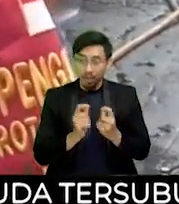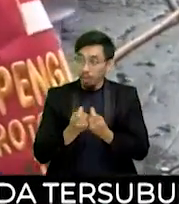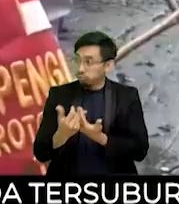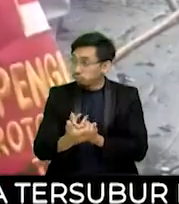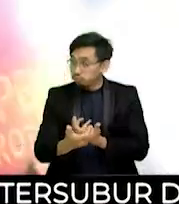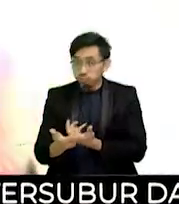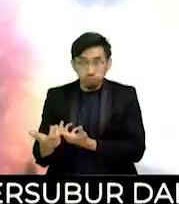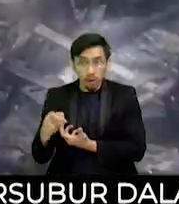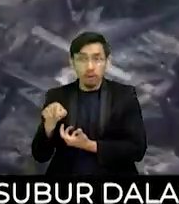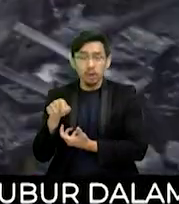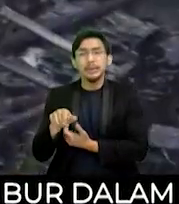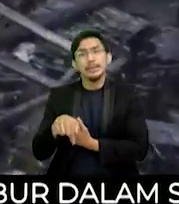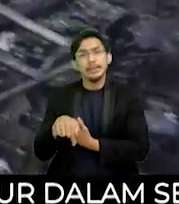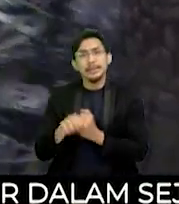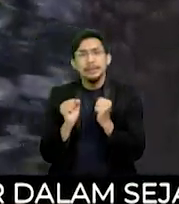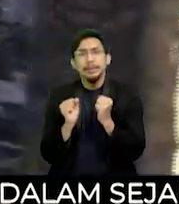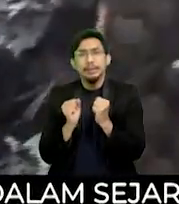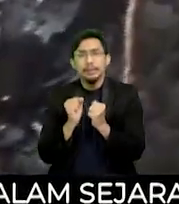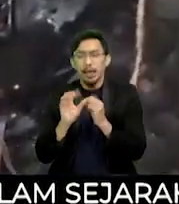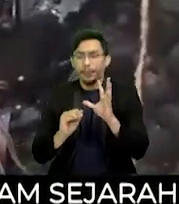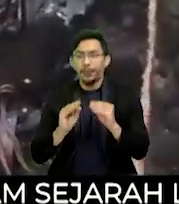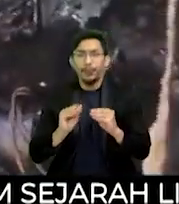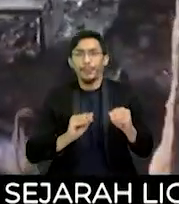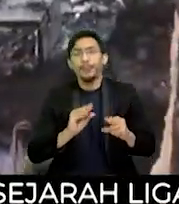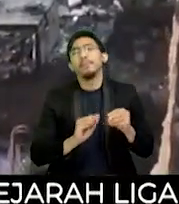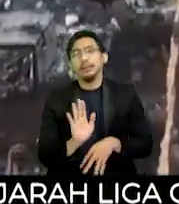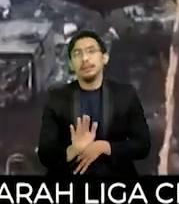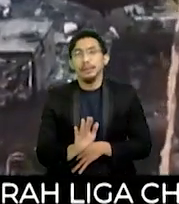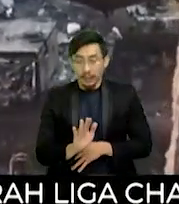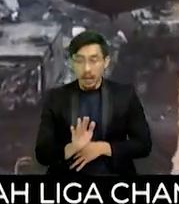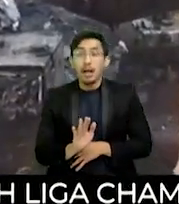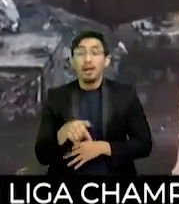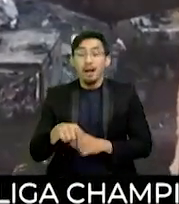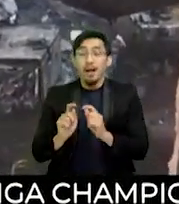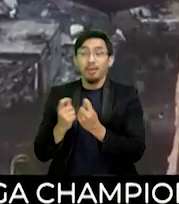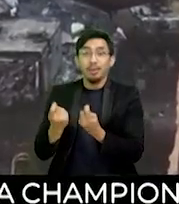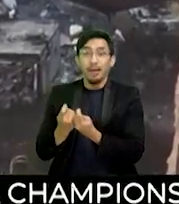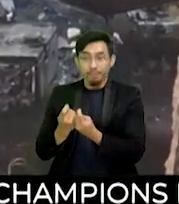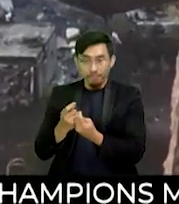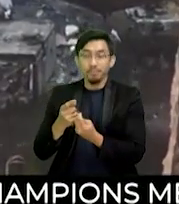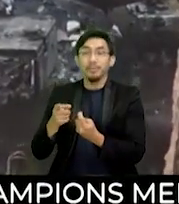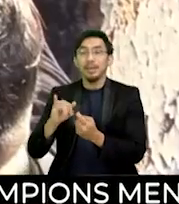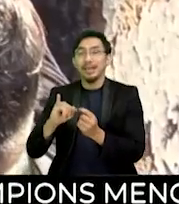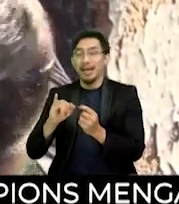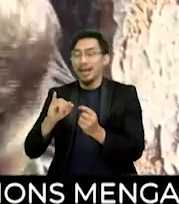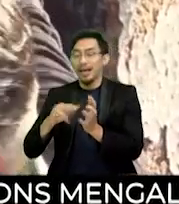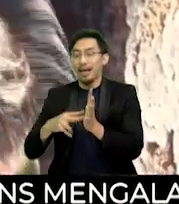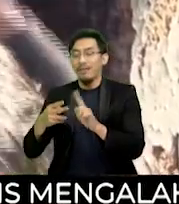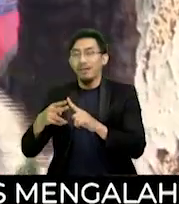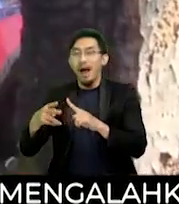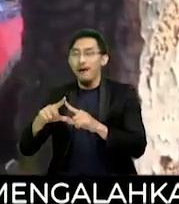melaksanakan kedinginan saat ini tim inafis Polri smith-rowe Jakarta Barat masih melakukan penyelidikan di lokasi bekas